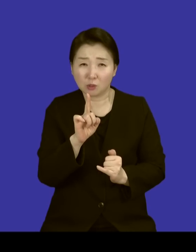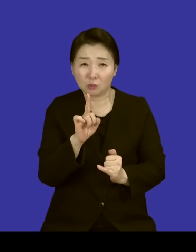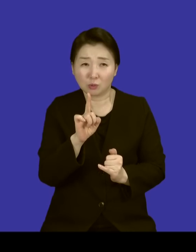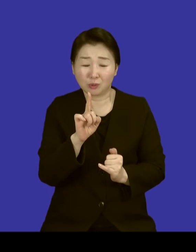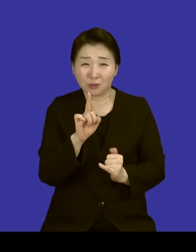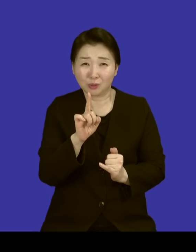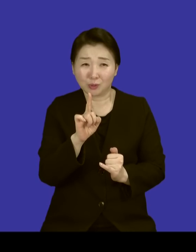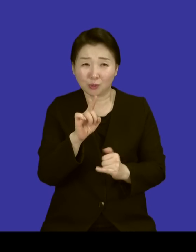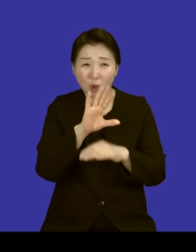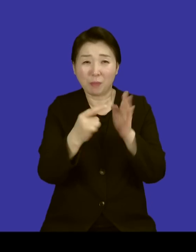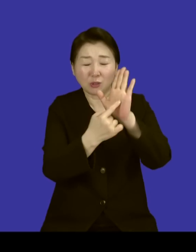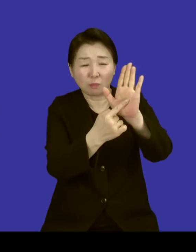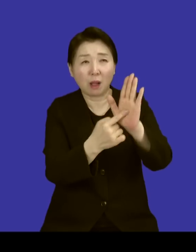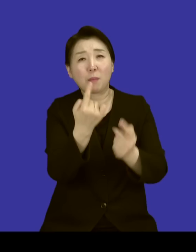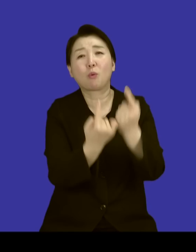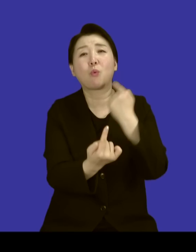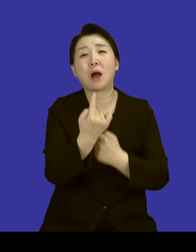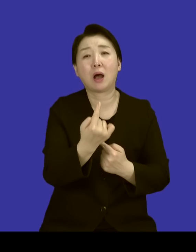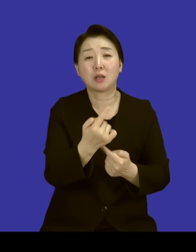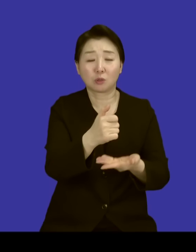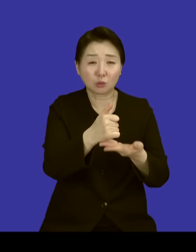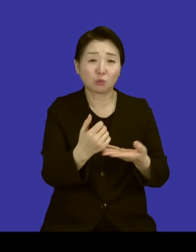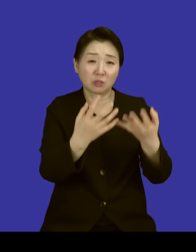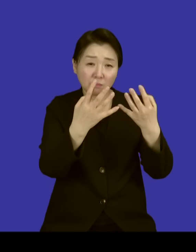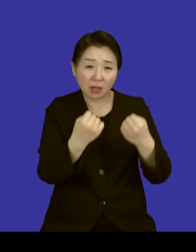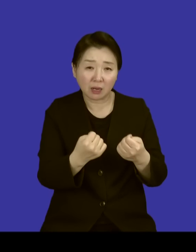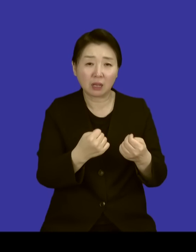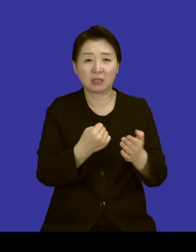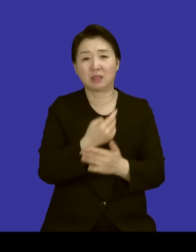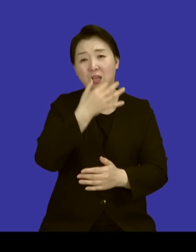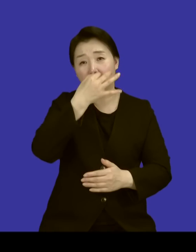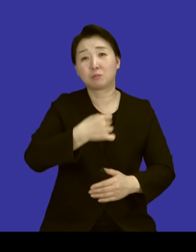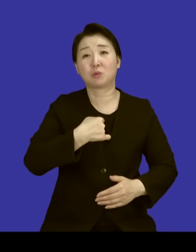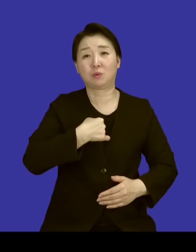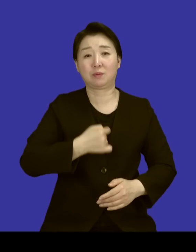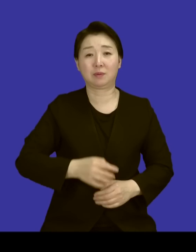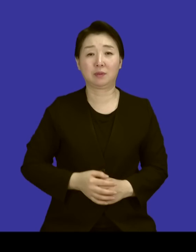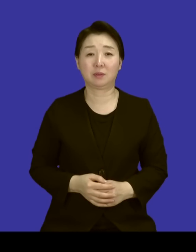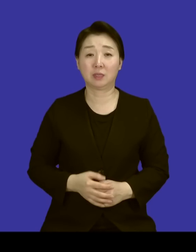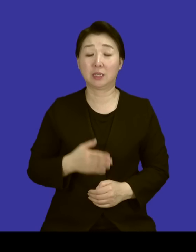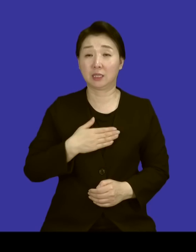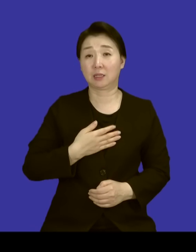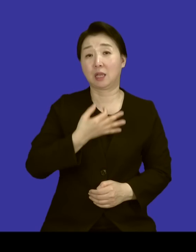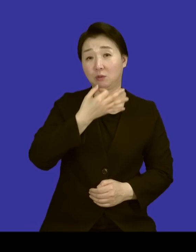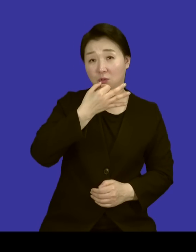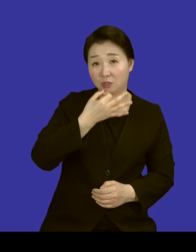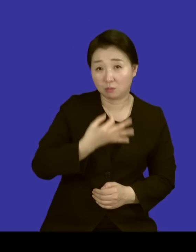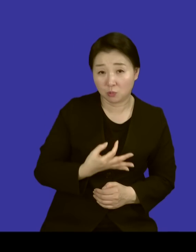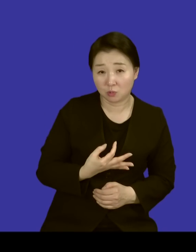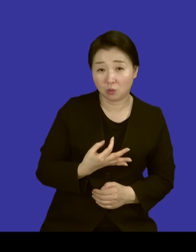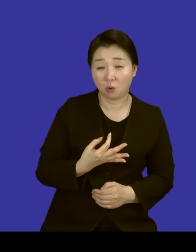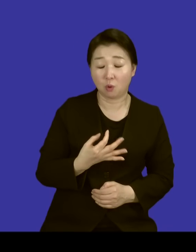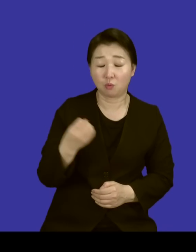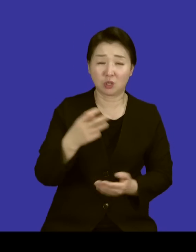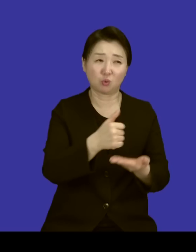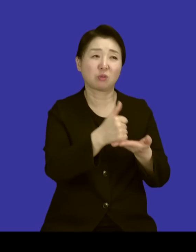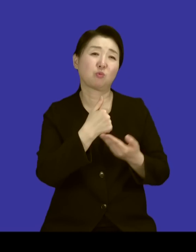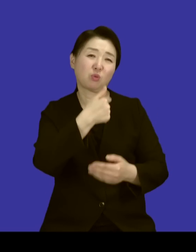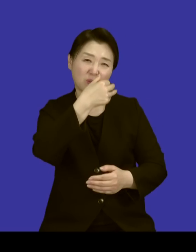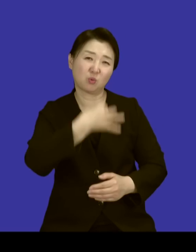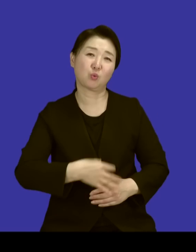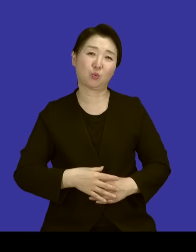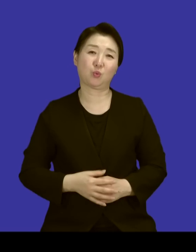보고 오셨다고. 예. 그럼 손님이 많아지면 너무 힘들어요. 저도 힘들고 우리 단골 손님들도